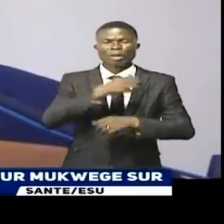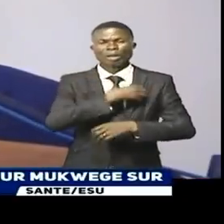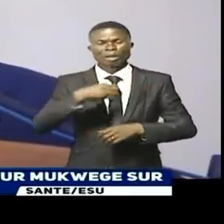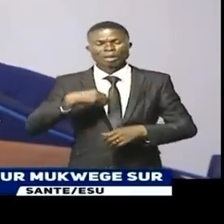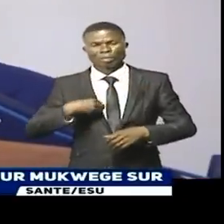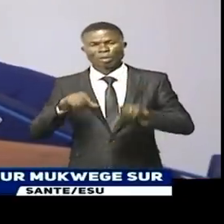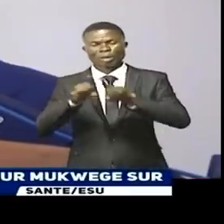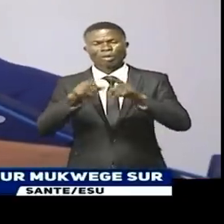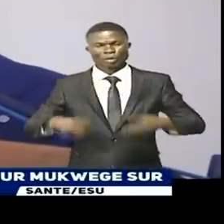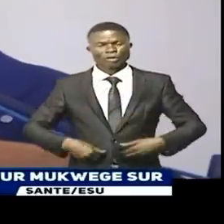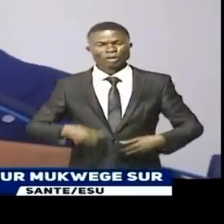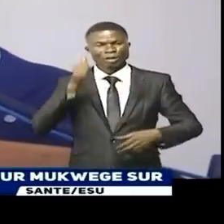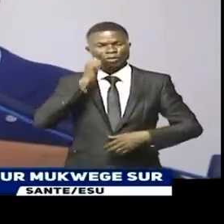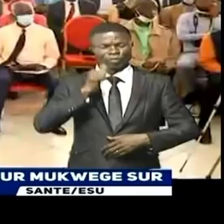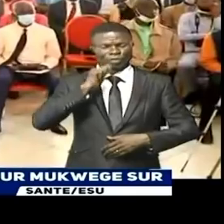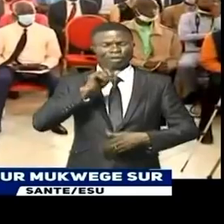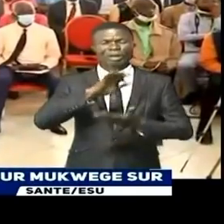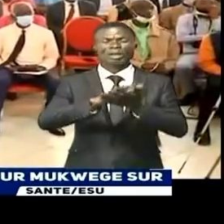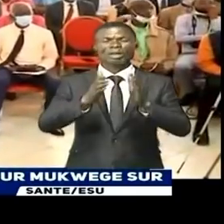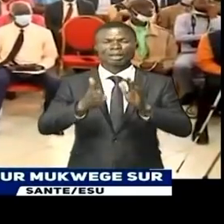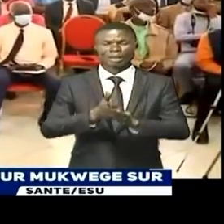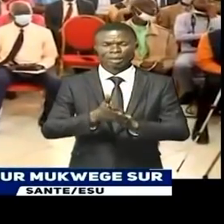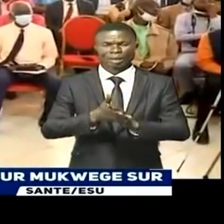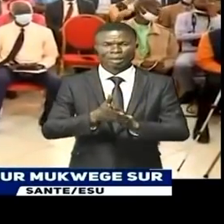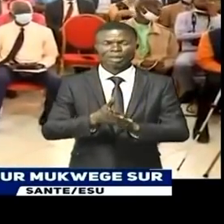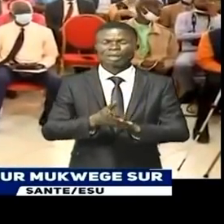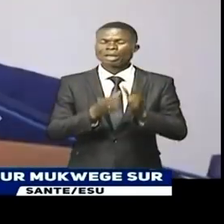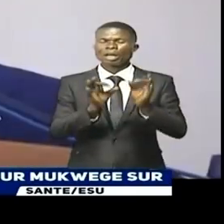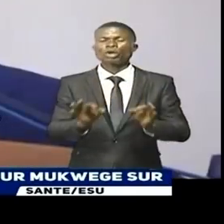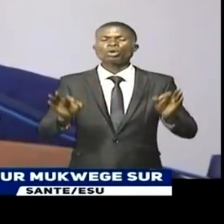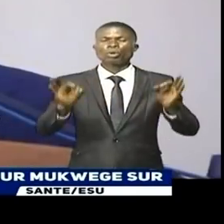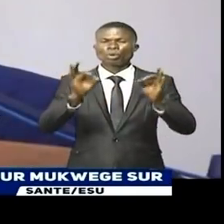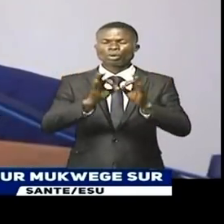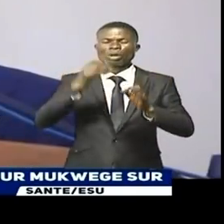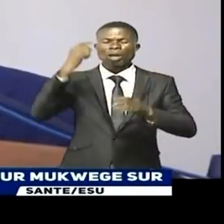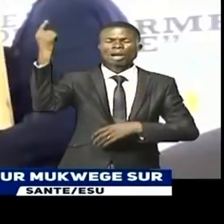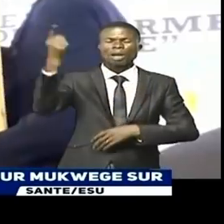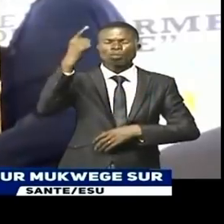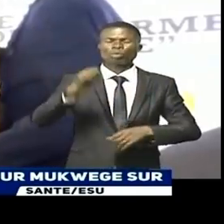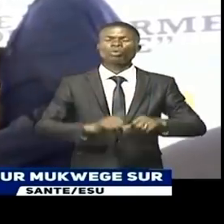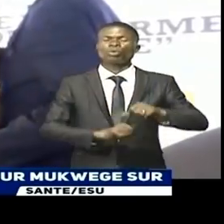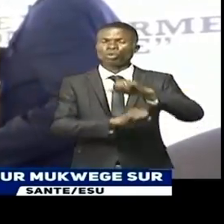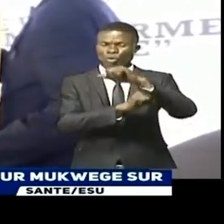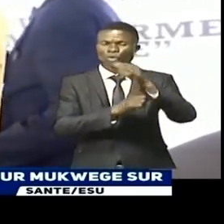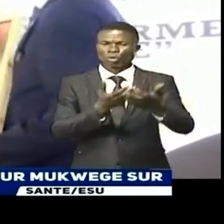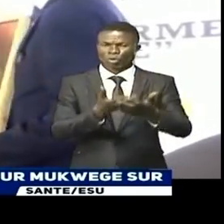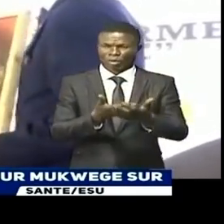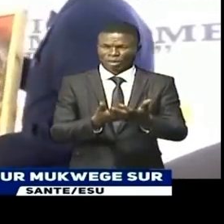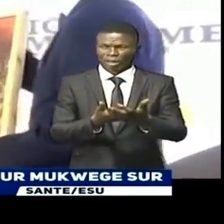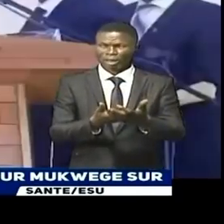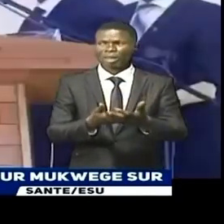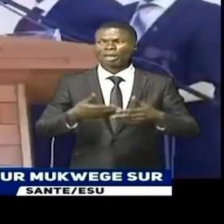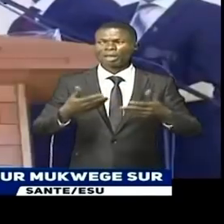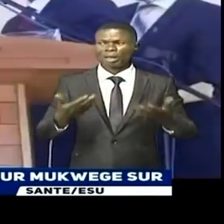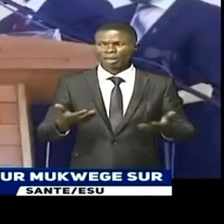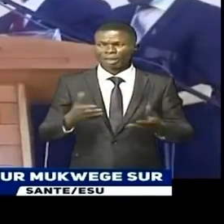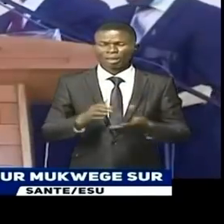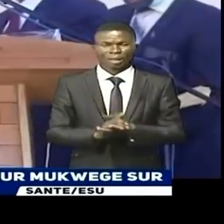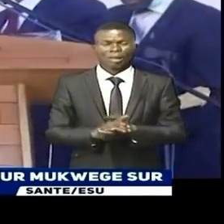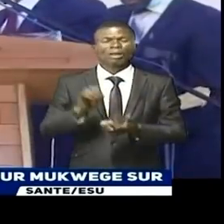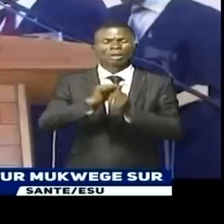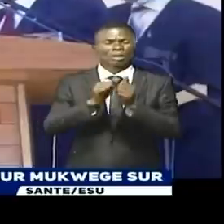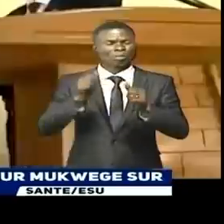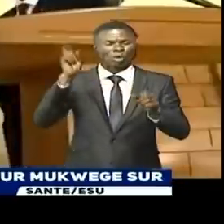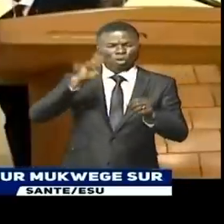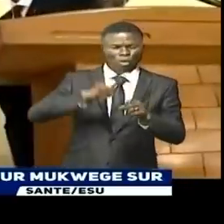pour qu'elle soit le socle de l'humanité recteur de l'unil ou un peu un bond de ponctuer son nom